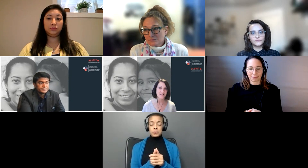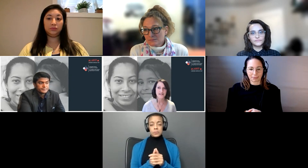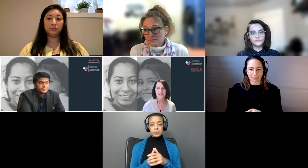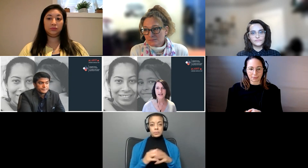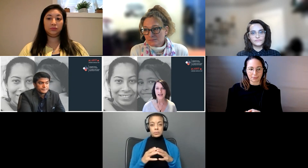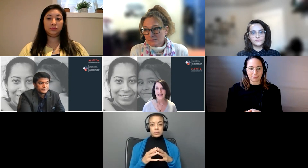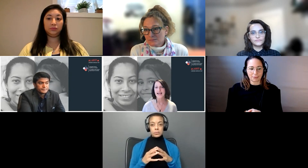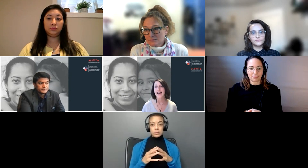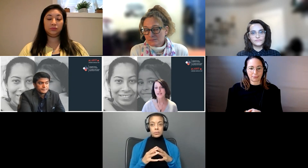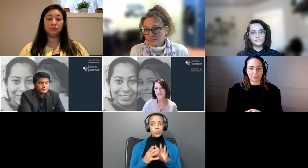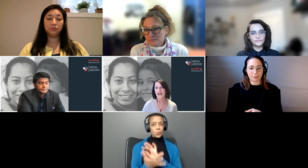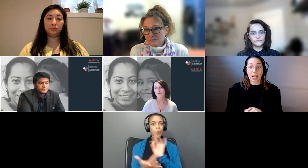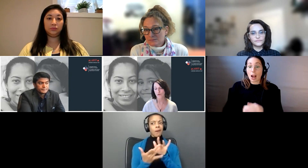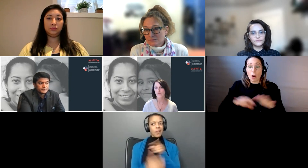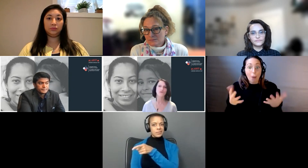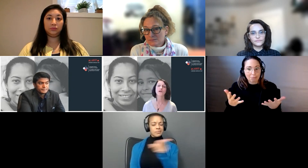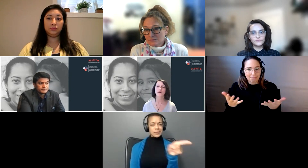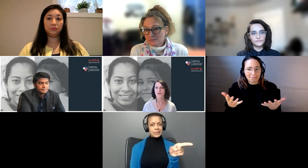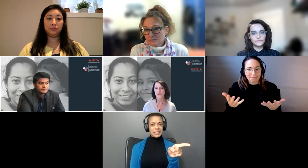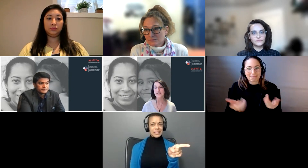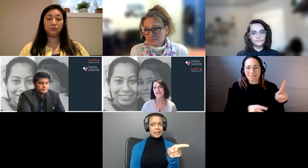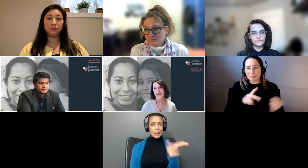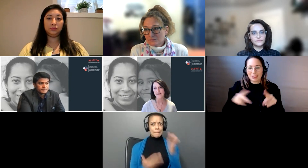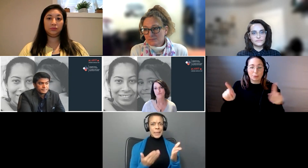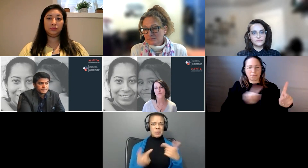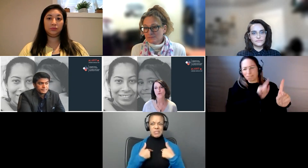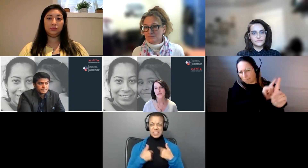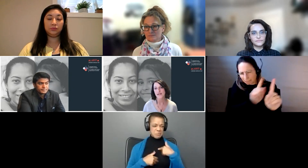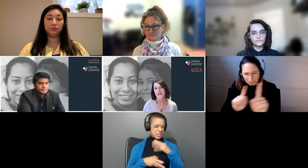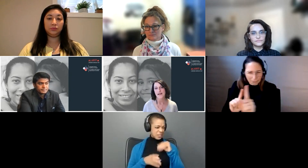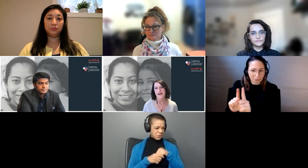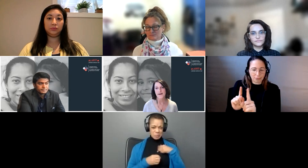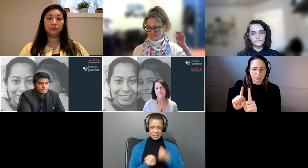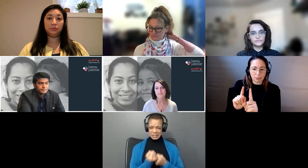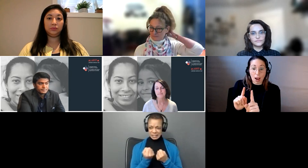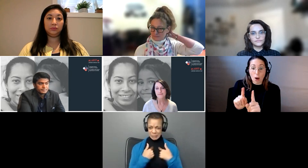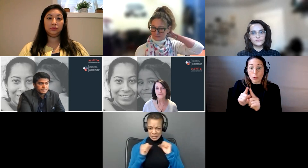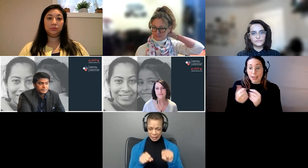aller rencontrer les gens, puis reconnaître le rôle que nous avons.